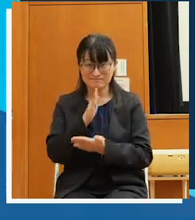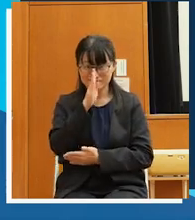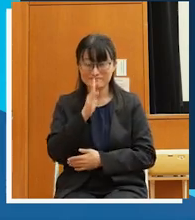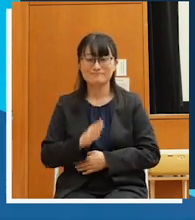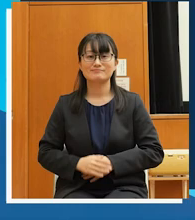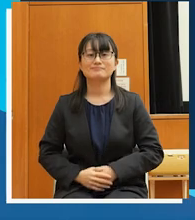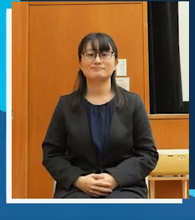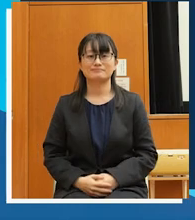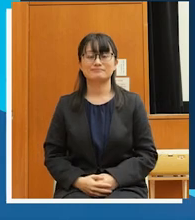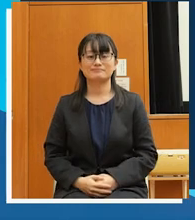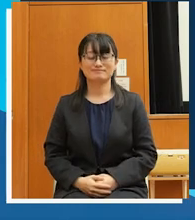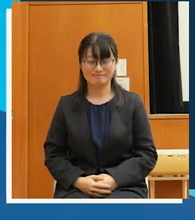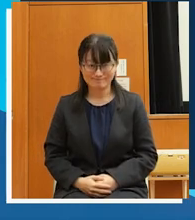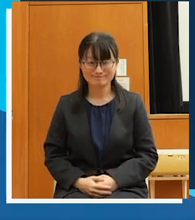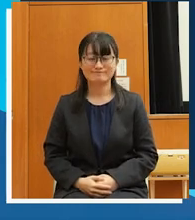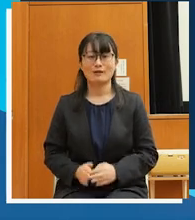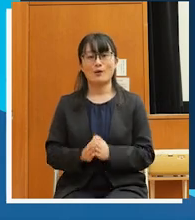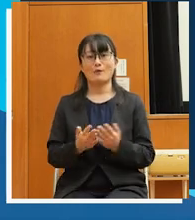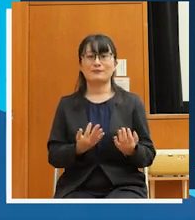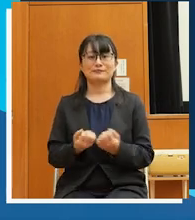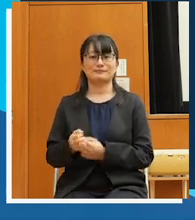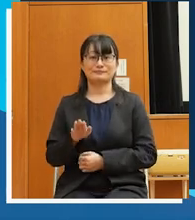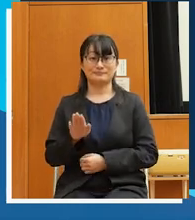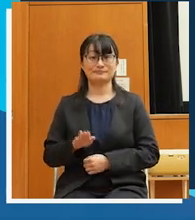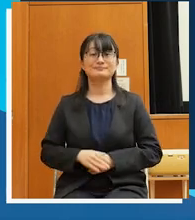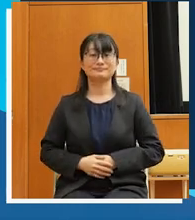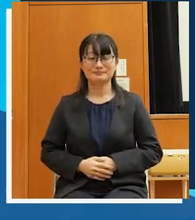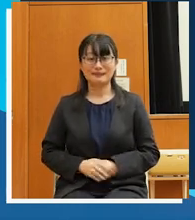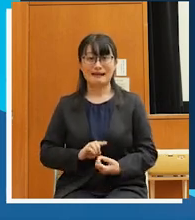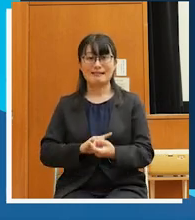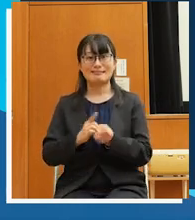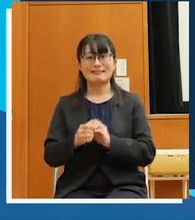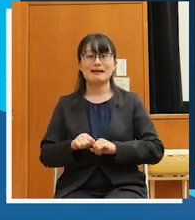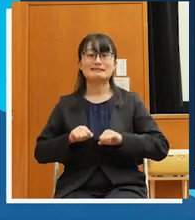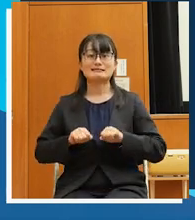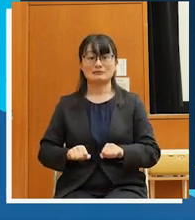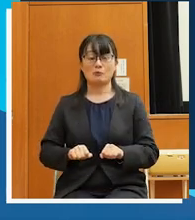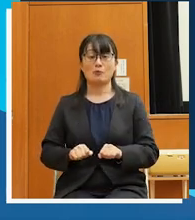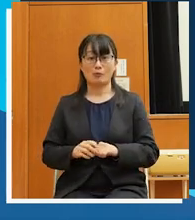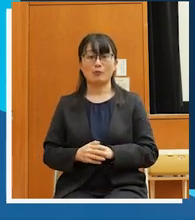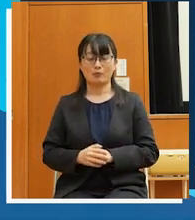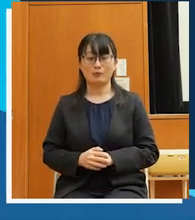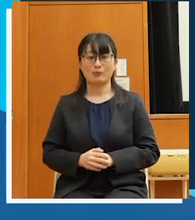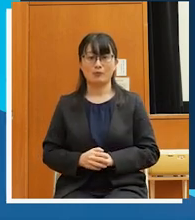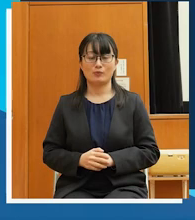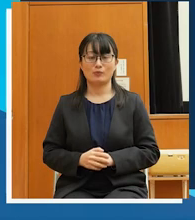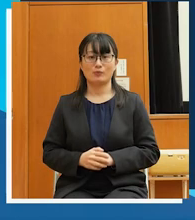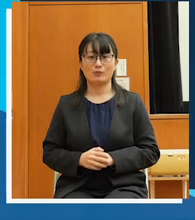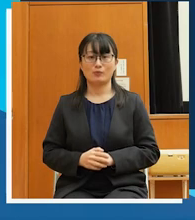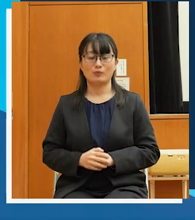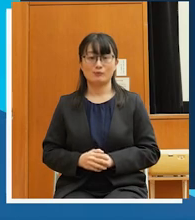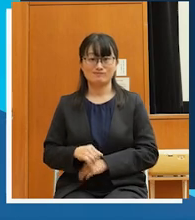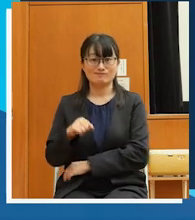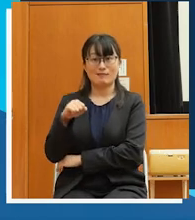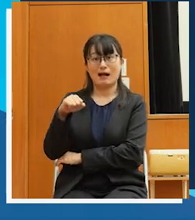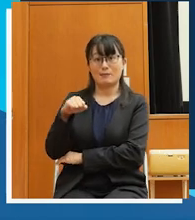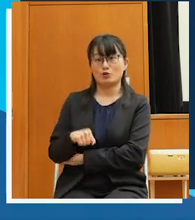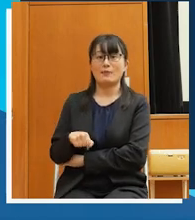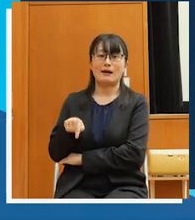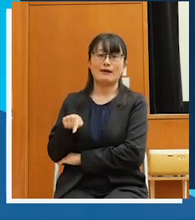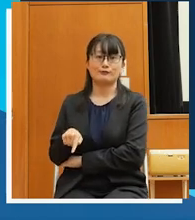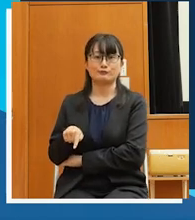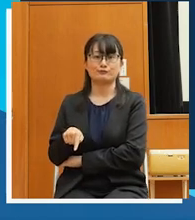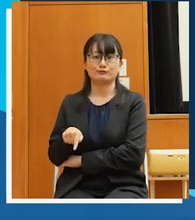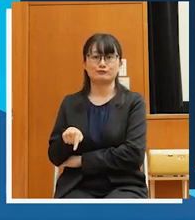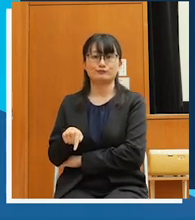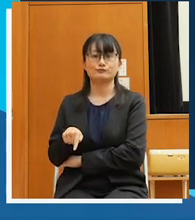ますはいえどうも質問ありがとうございますえっと大執行ですよねあの大執行が認められるというのは非常